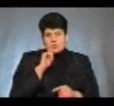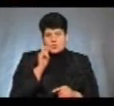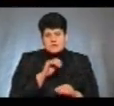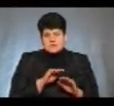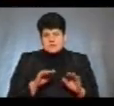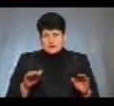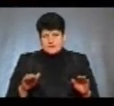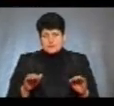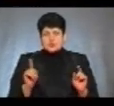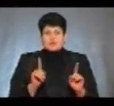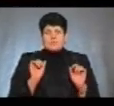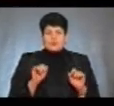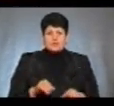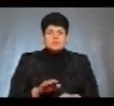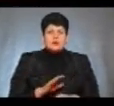щоб можна було...